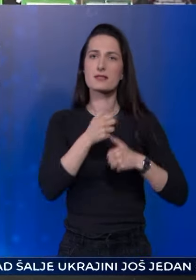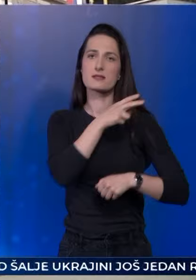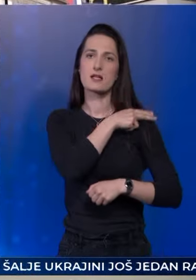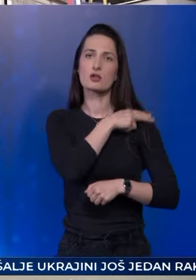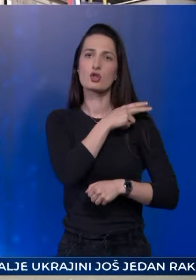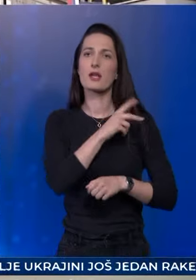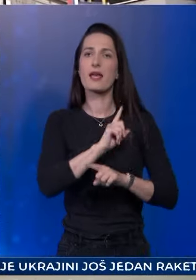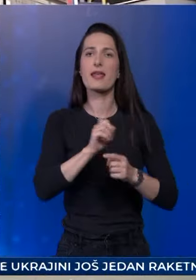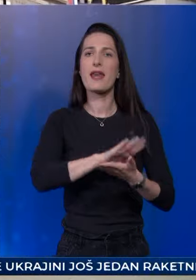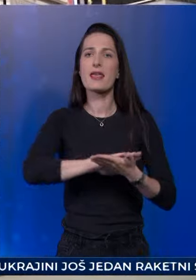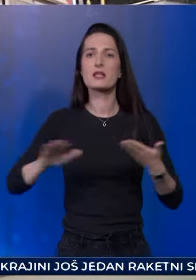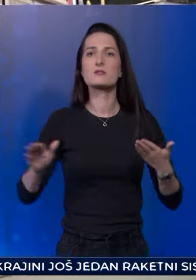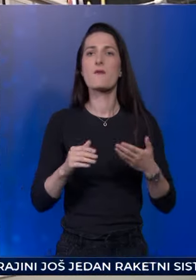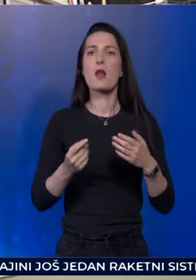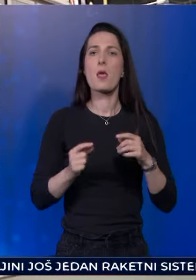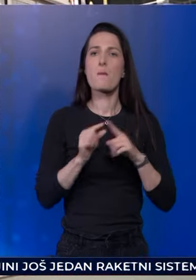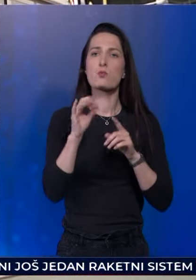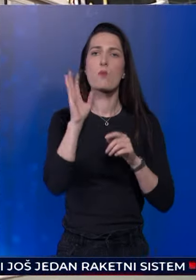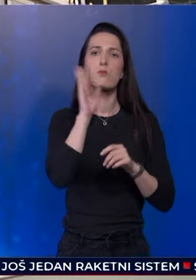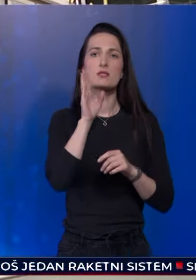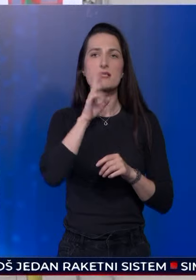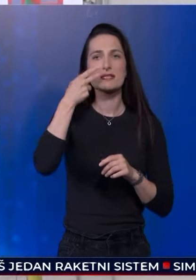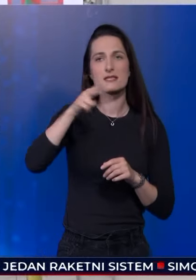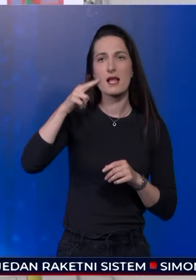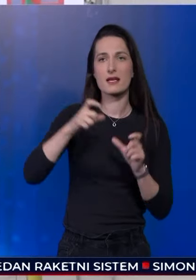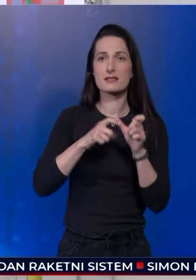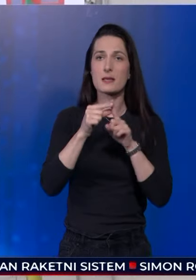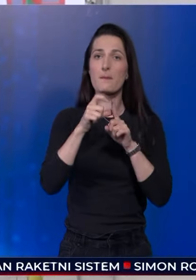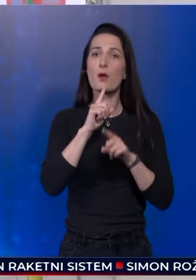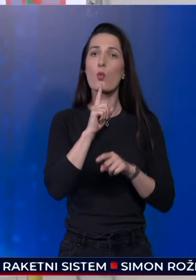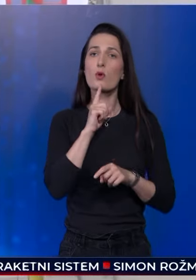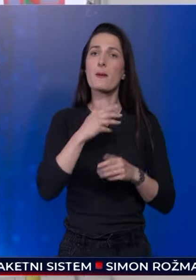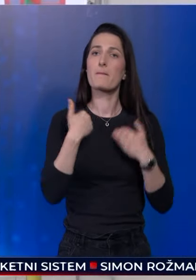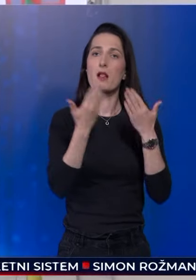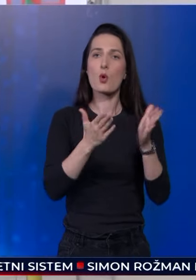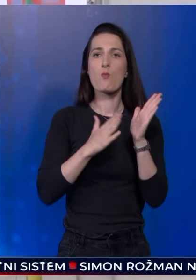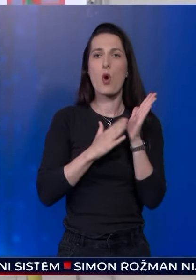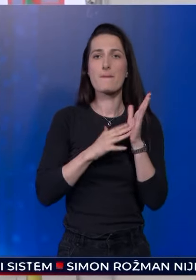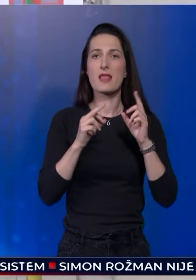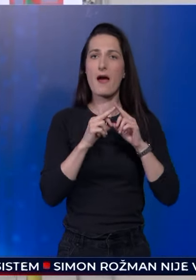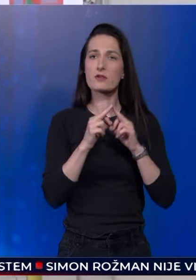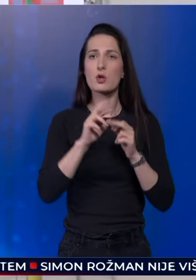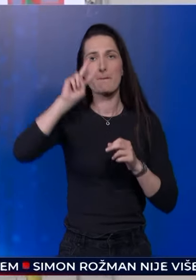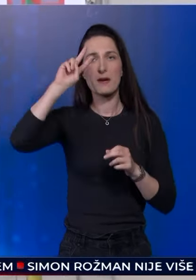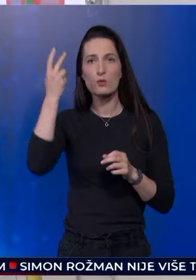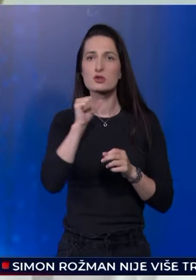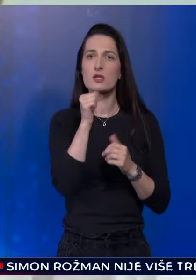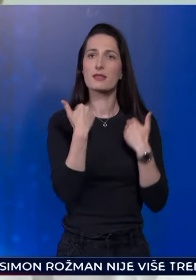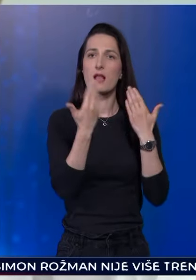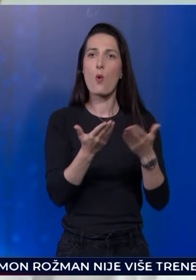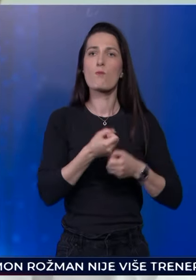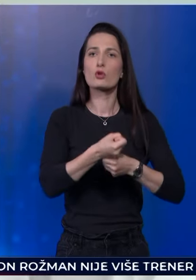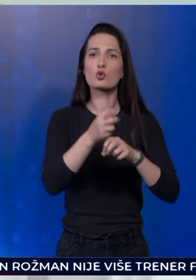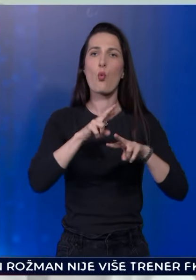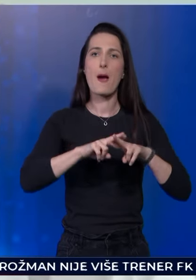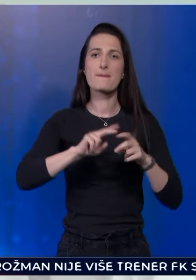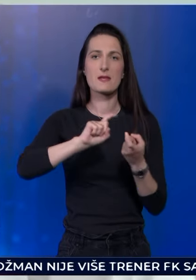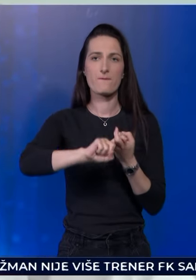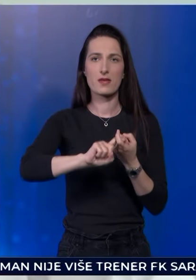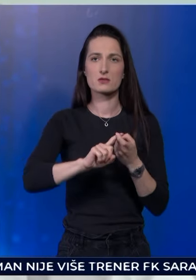stranaka. SDP, koji je predlagao Muhameda Avdića, predomislio se i dao podršku Hamdi Fejziću. U ovom